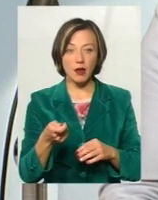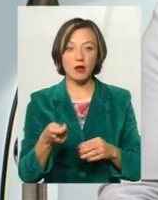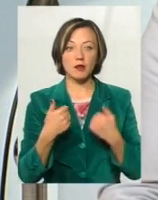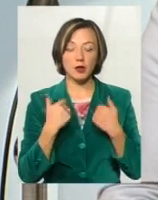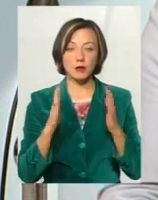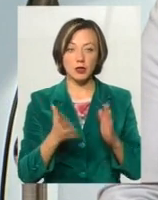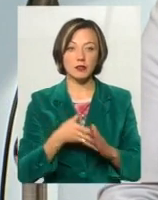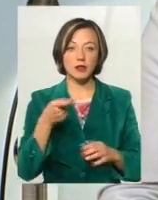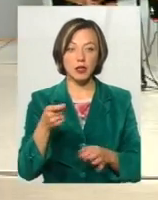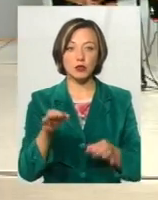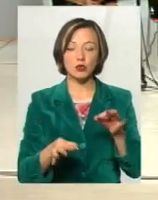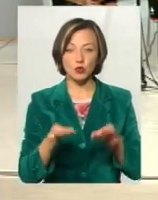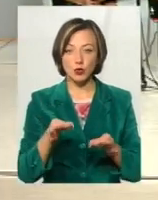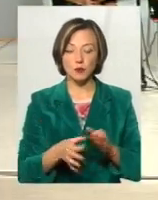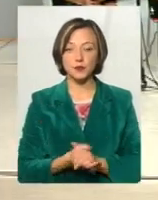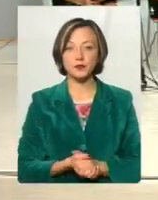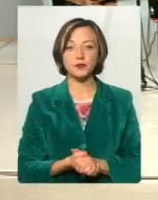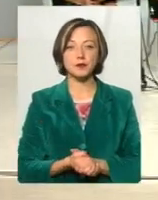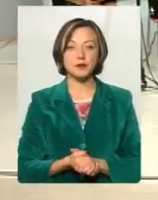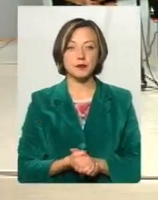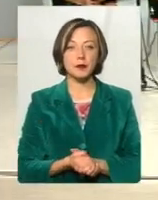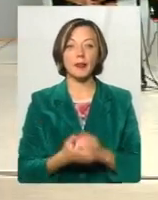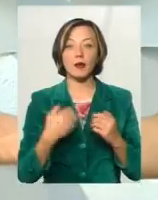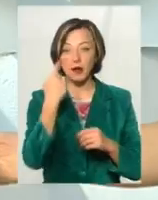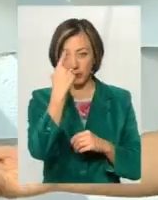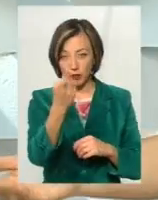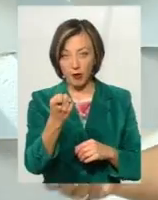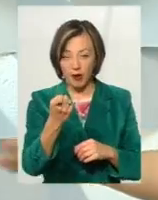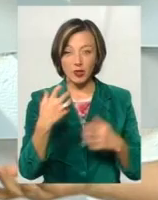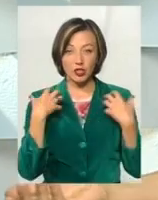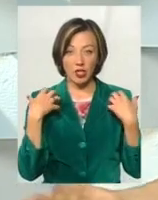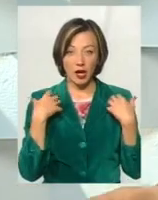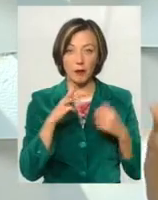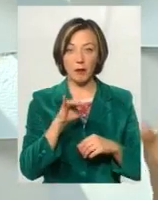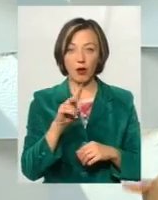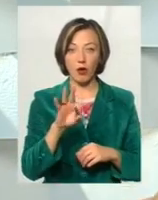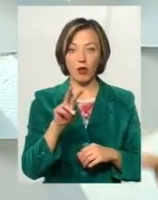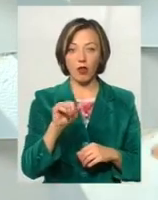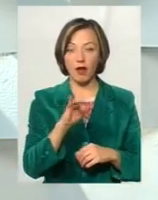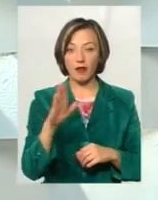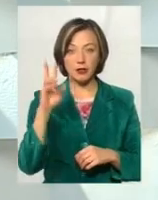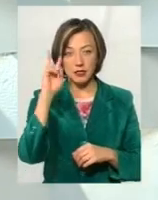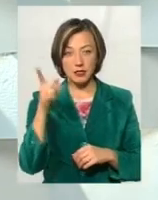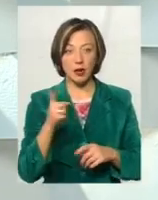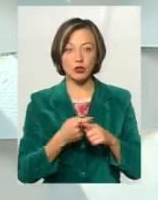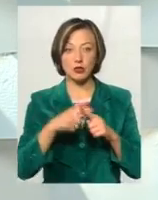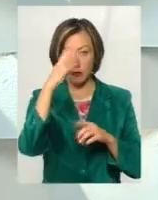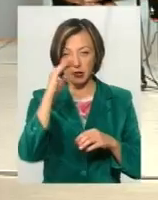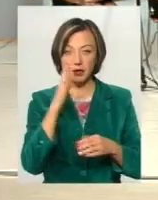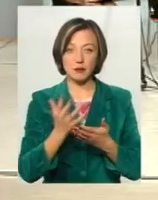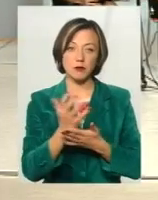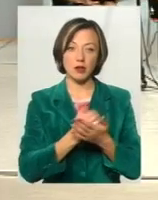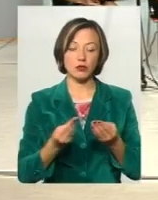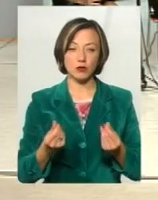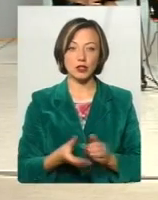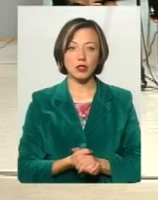питання, де буде... Ми інформуємо пана Миколаєва, який нібито не знає про те, що з батьків збираються